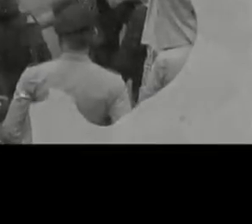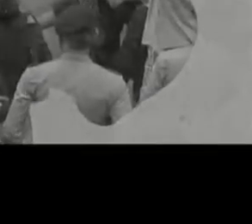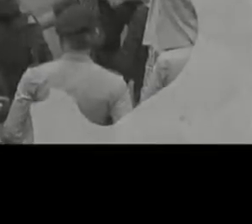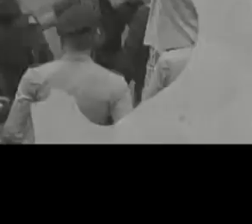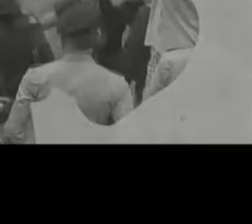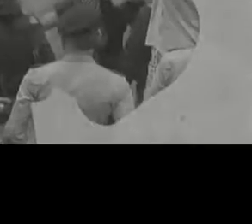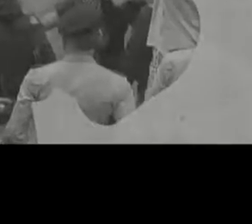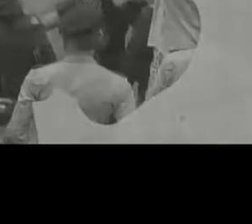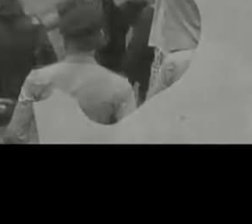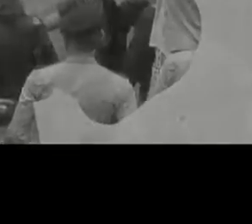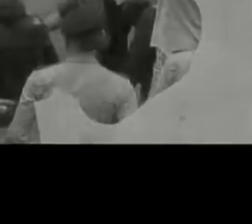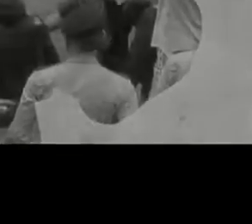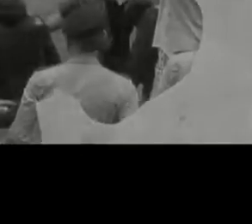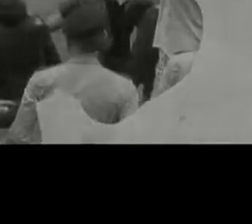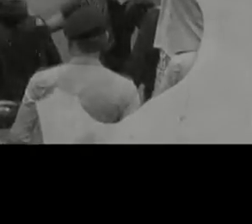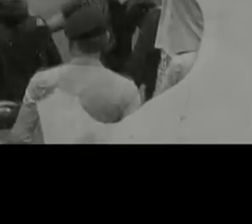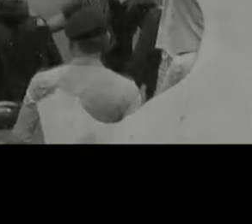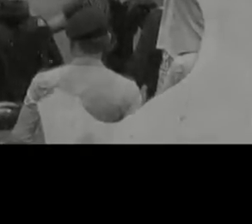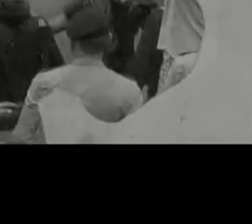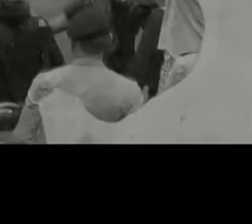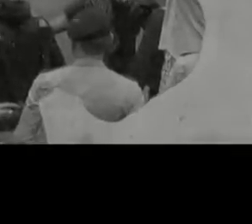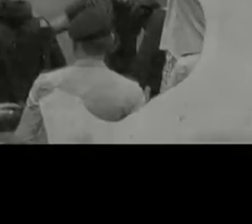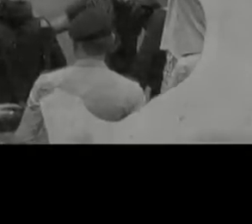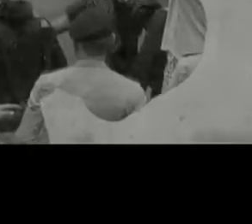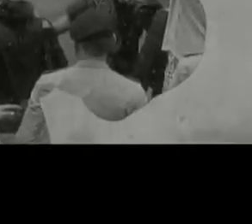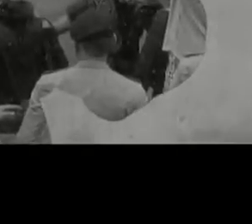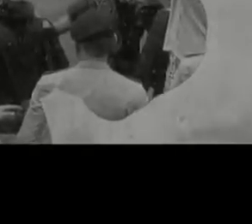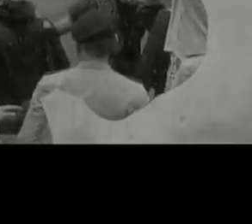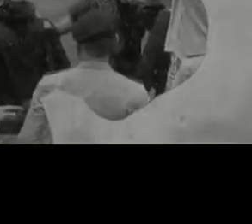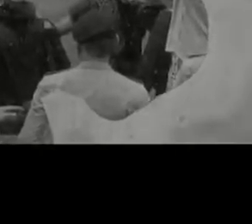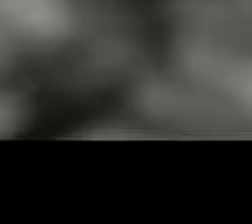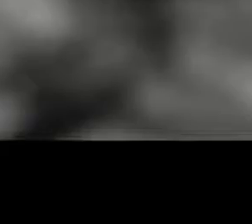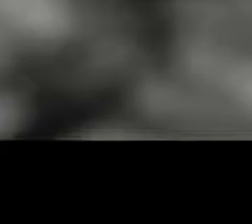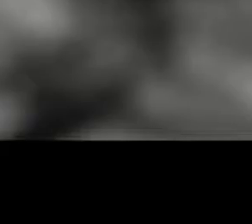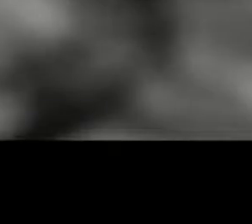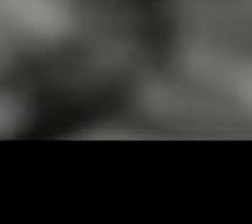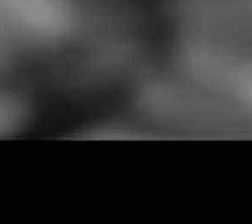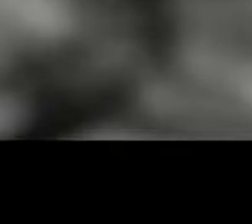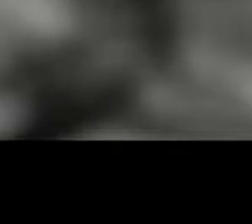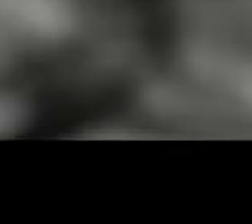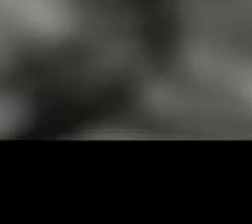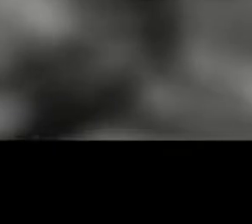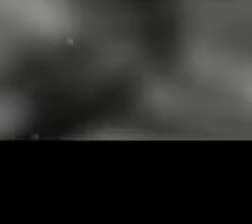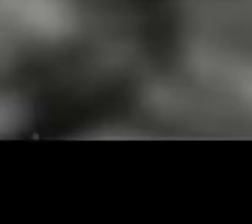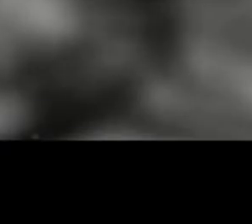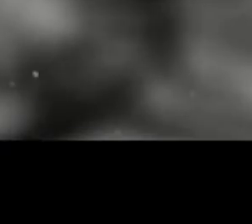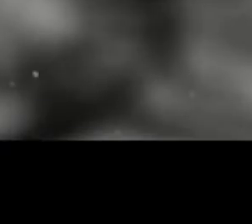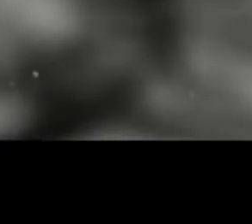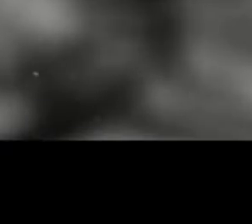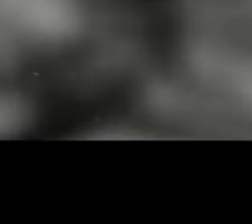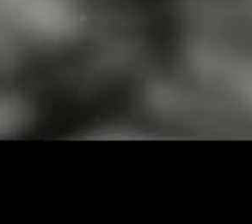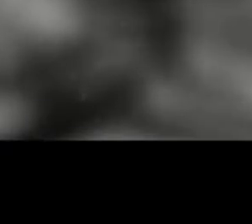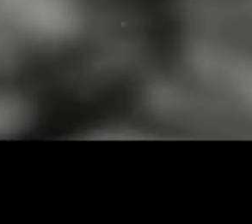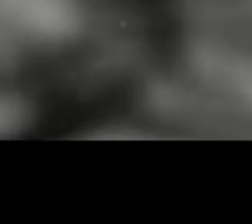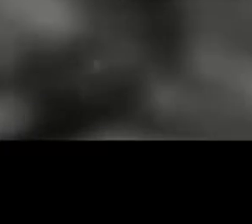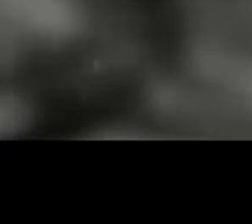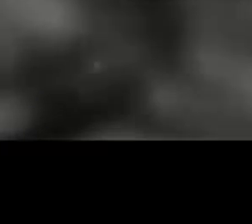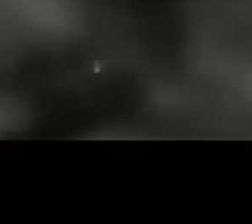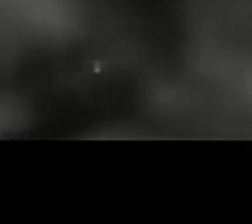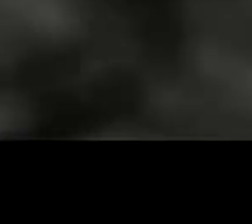asal kalian tidak membawa ego bergerombol di sana-sini berhak high mengabaikan yang